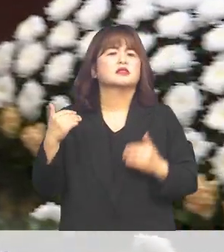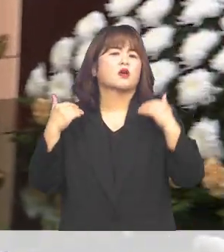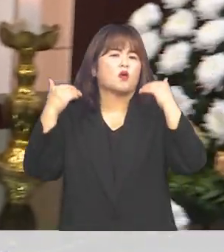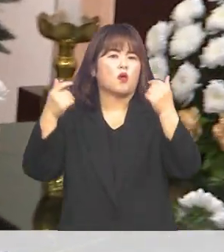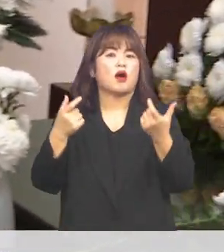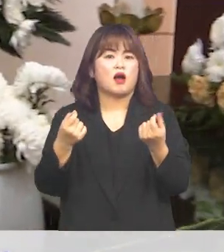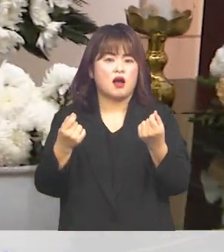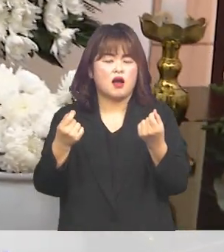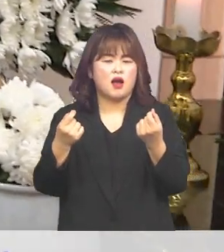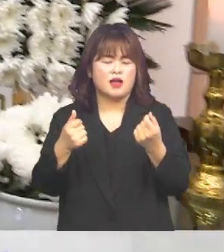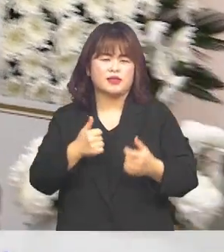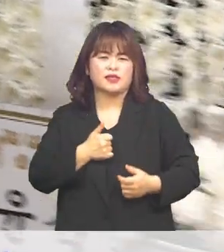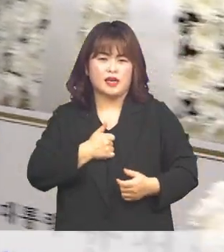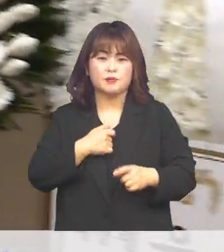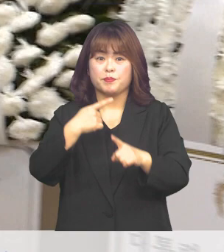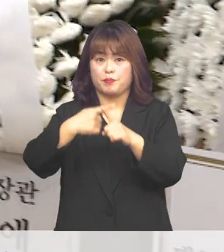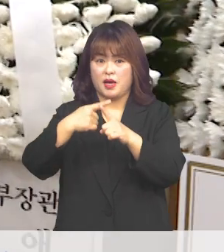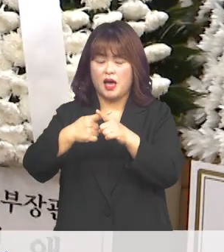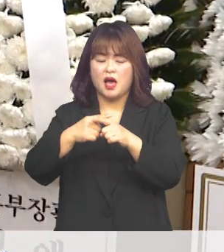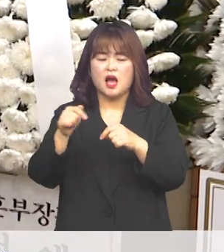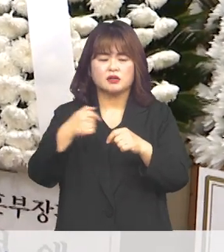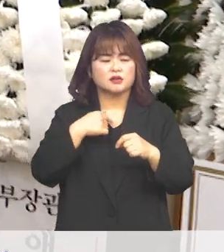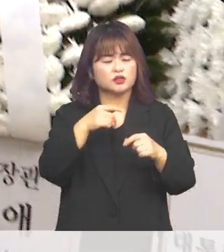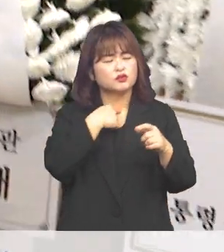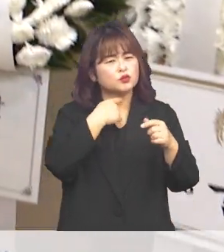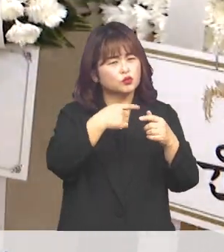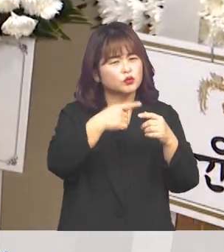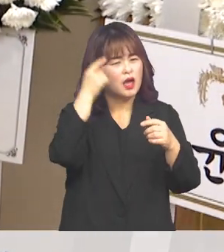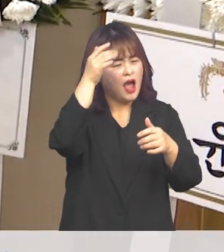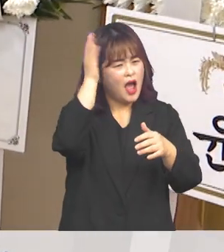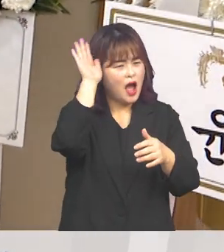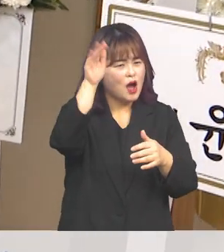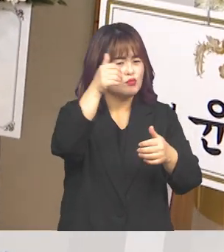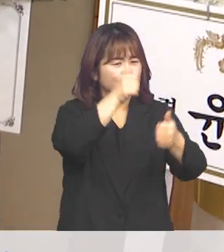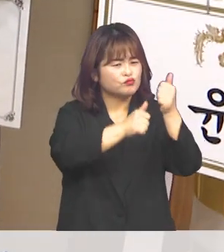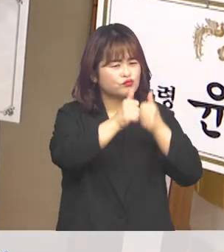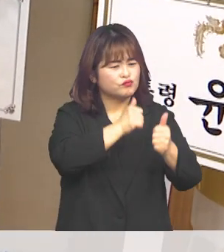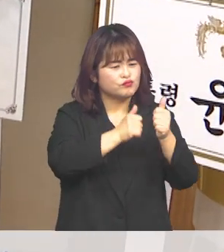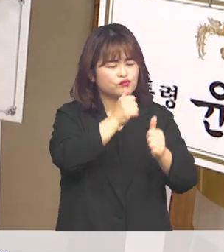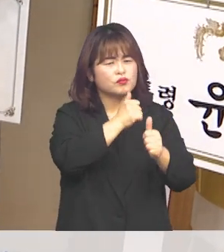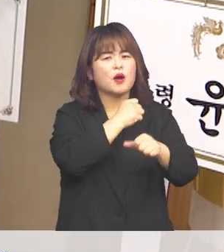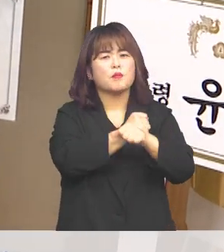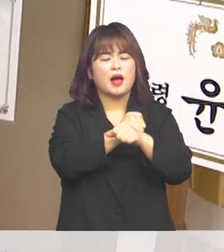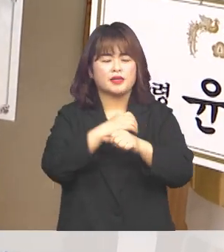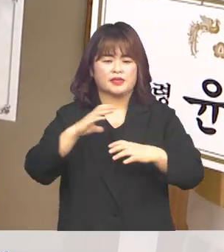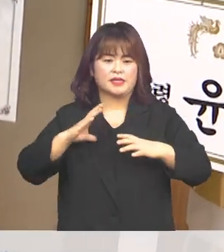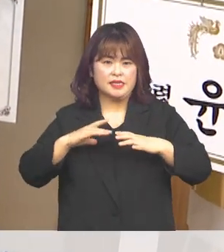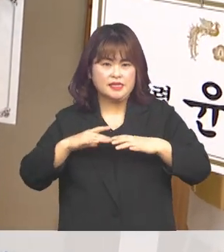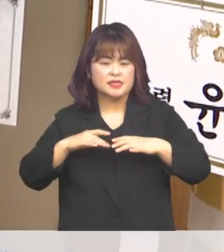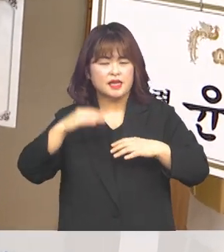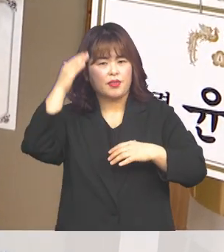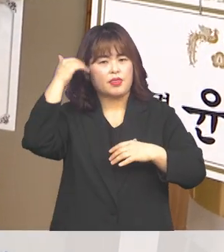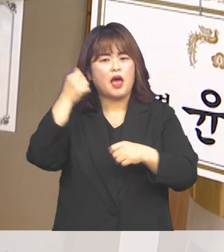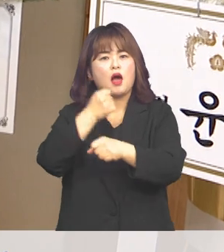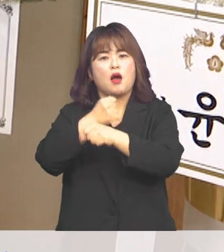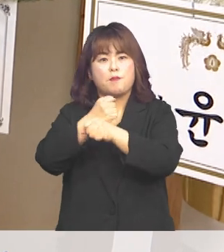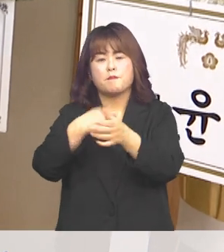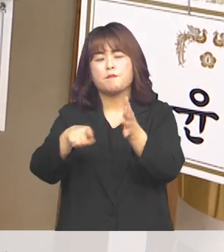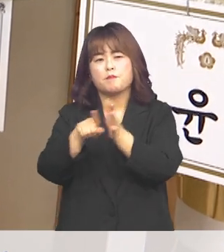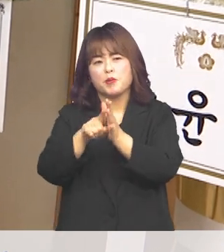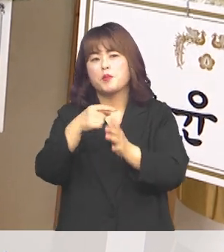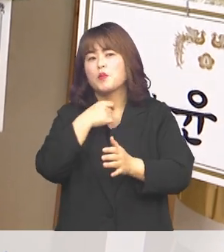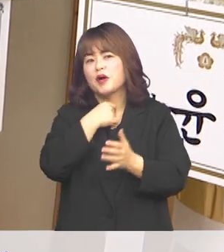큰 어르신이자 자부심이었다며 그분의 독립정신을 후대가 이어받아 자랑스러운 나라를 만들어